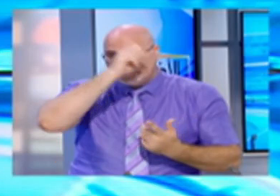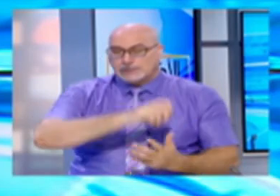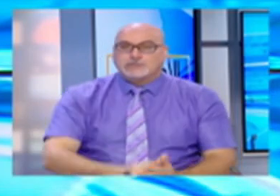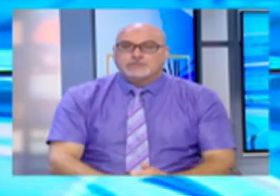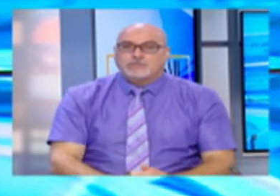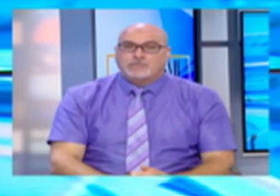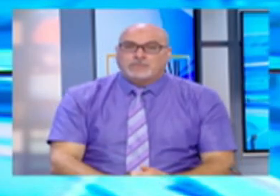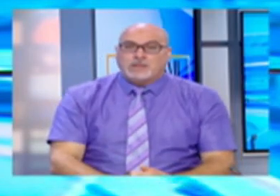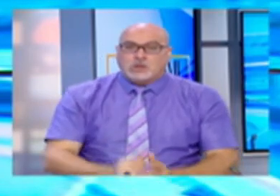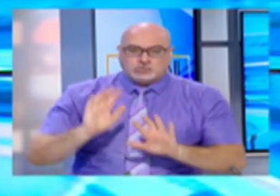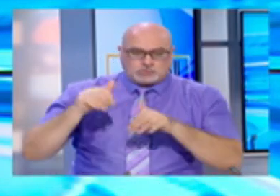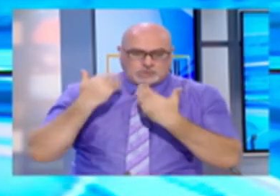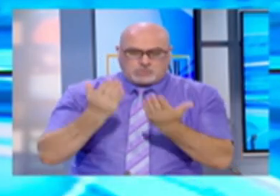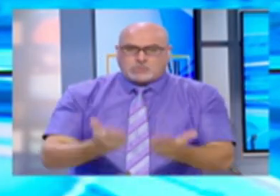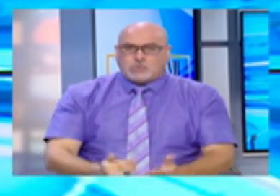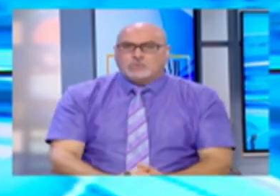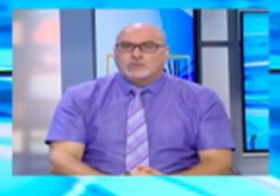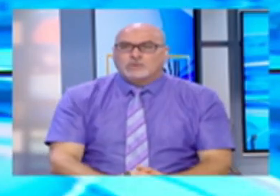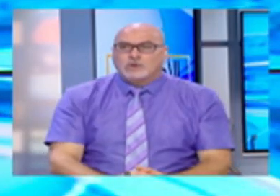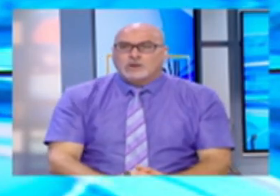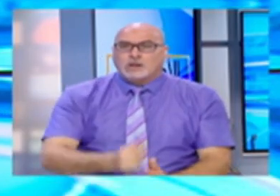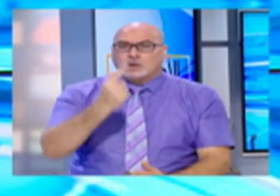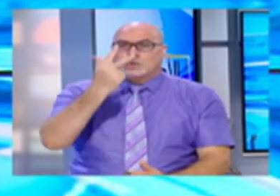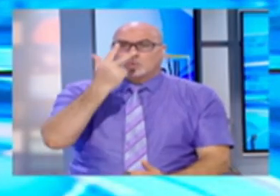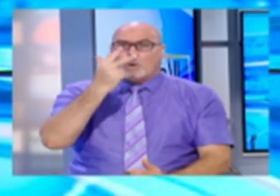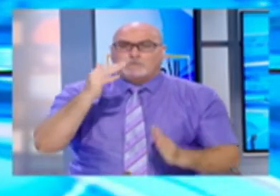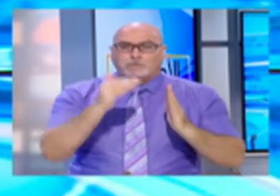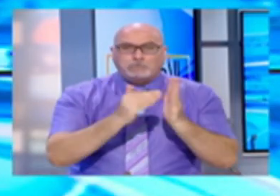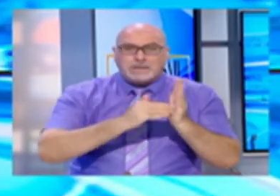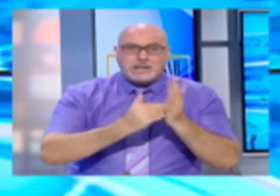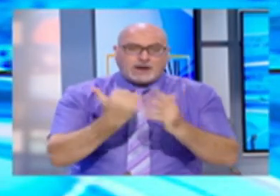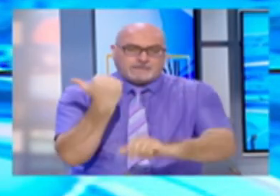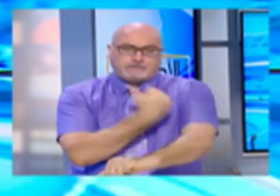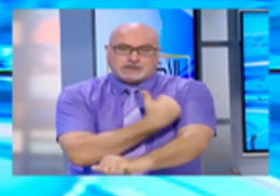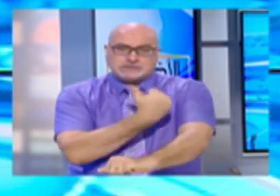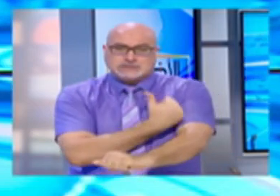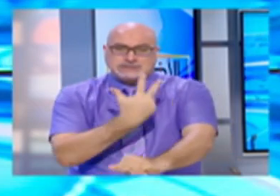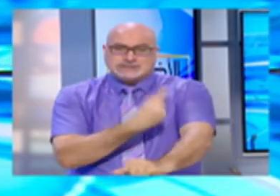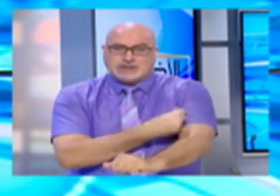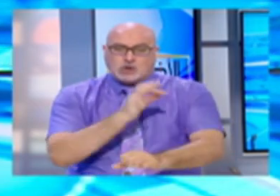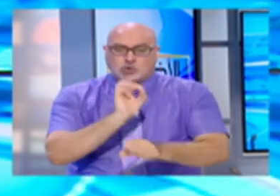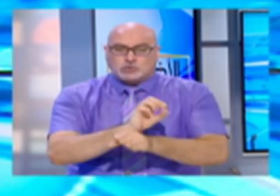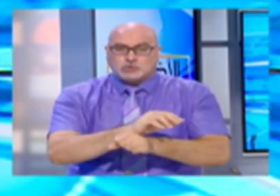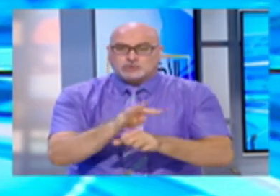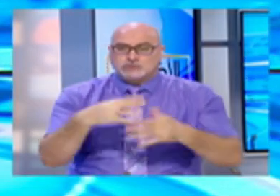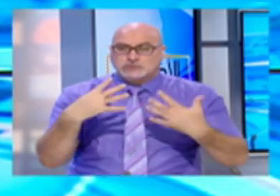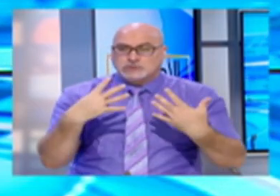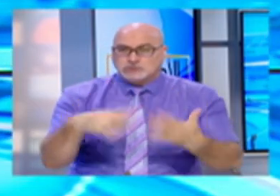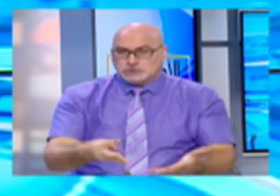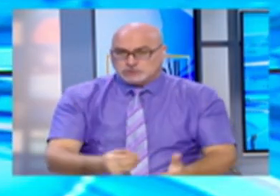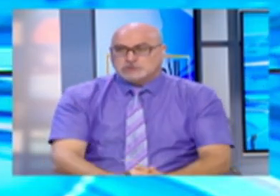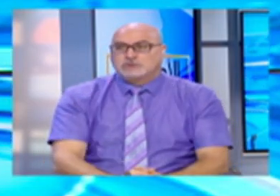إعطاء لحد الآن أكثر من 3 مليارات جرعة من اللقاحات المضادة